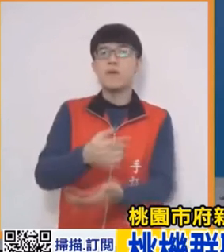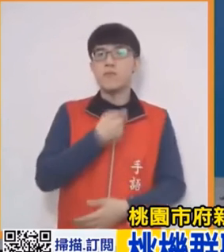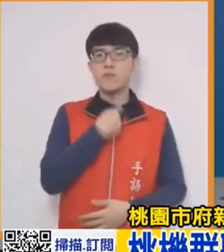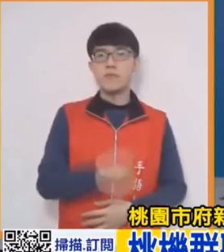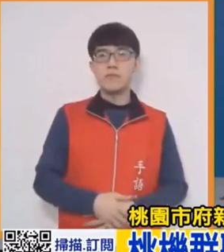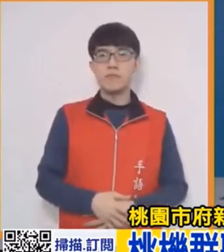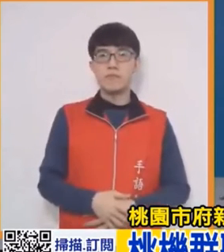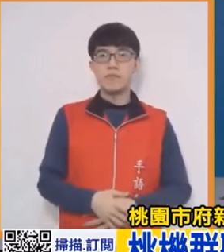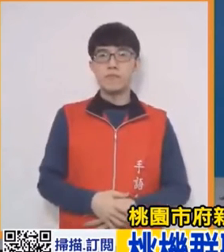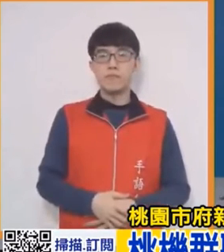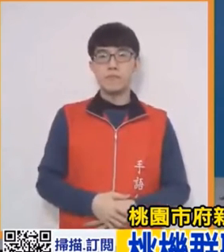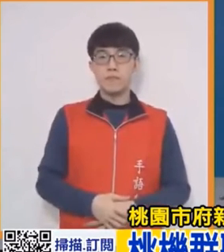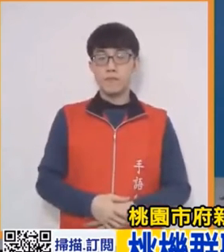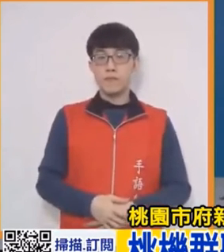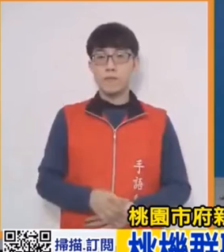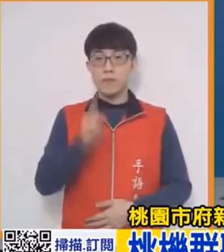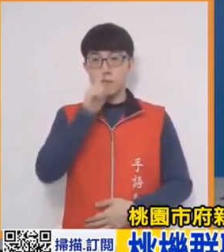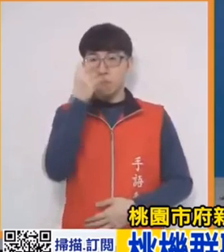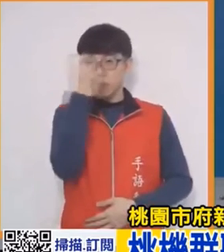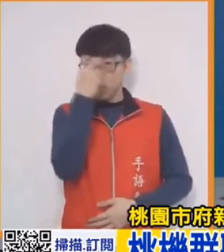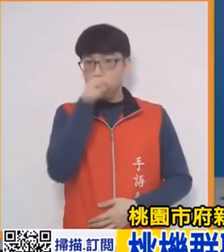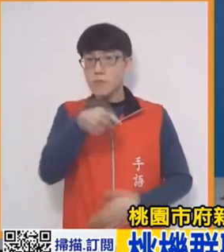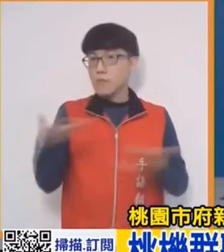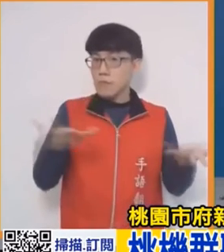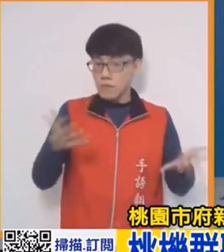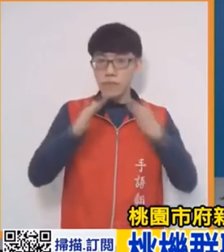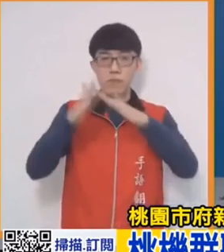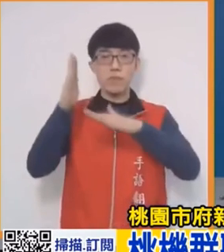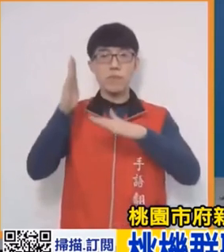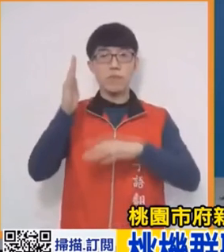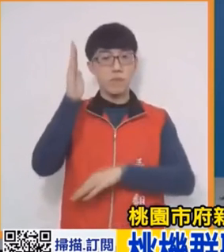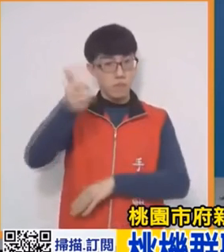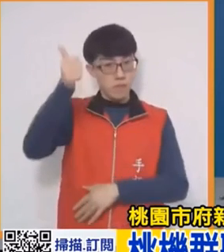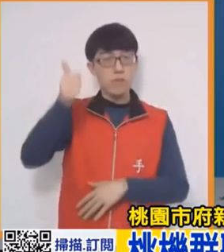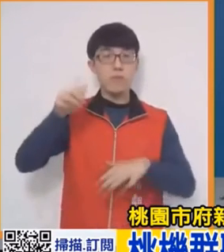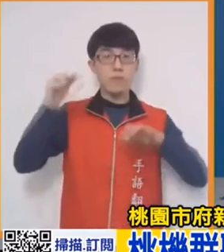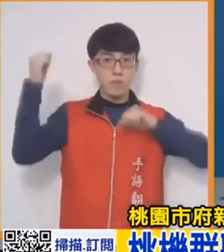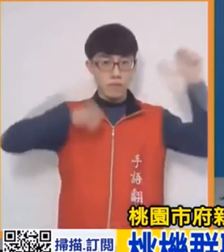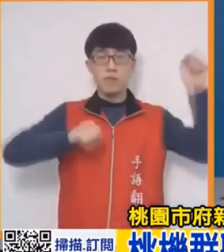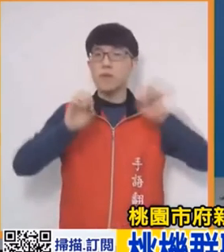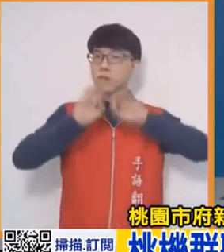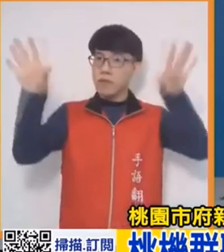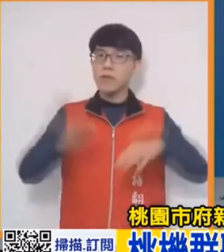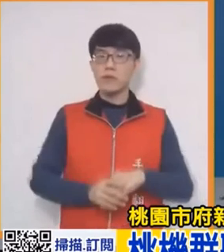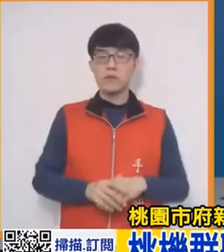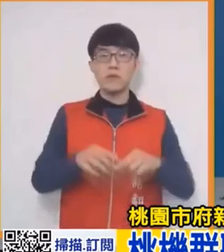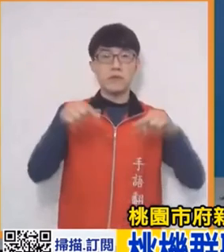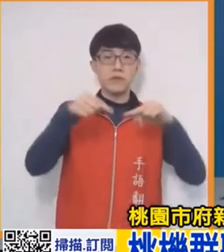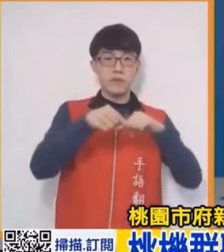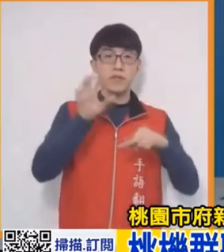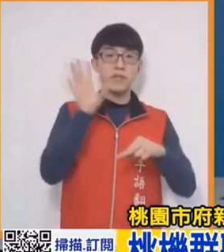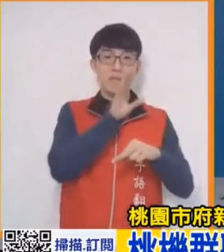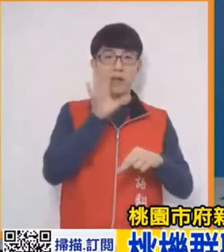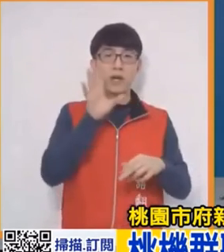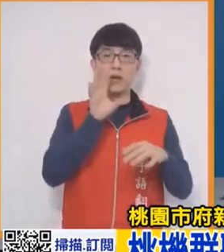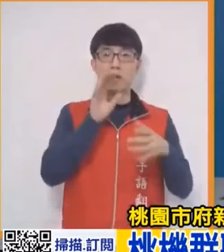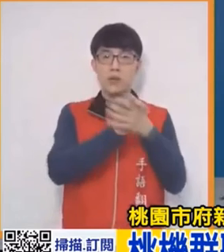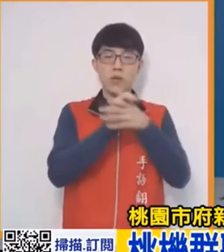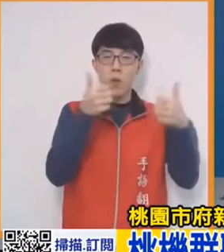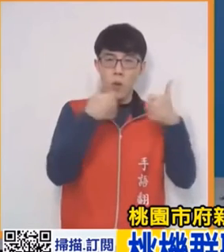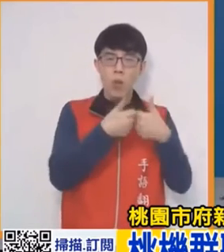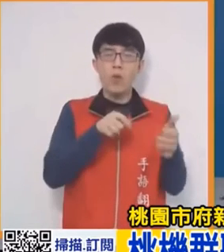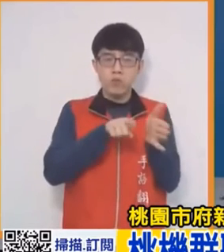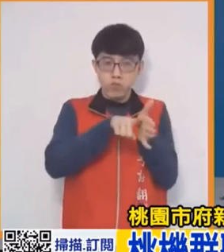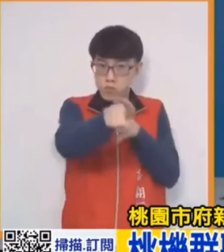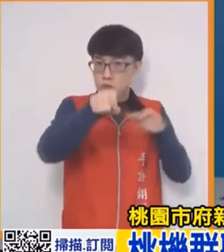此在采检的部分呢，市长今天上午也要求关于金嗓歌友会呢要专案来办理。那隔